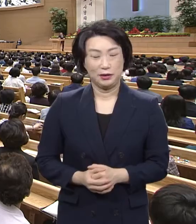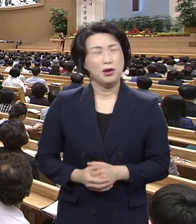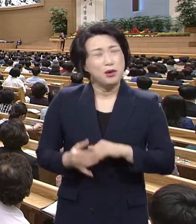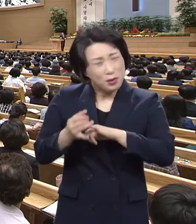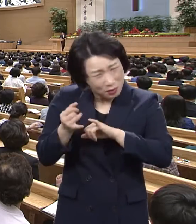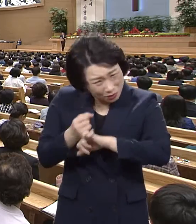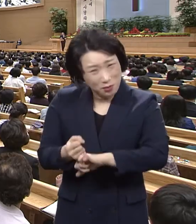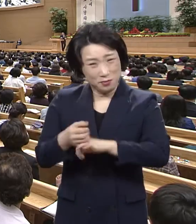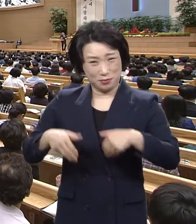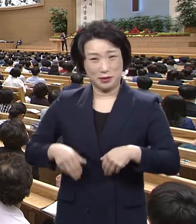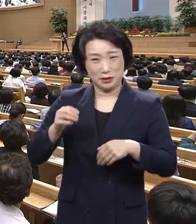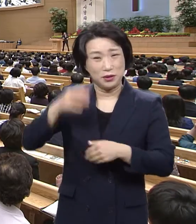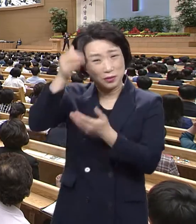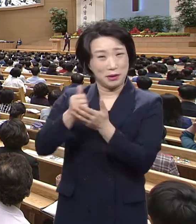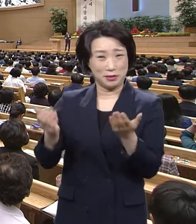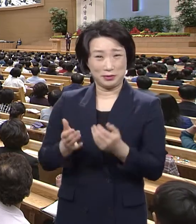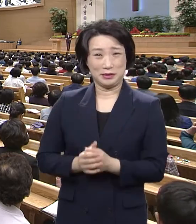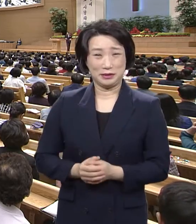절대적인 성령의 역사.